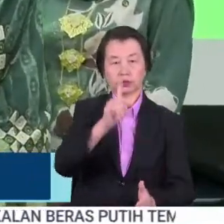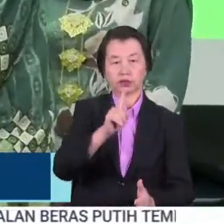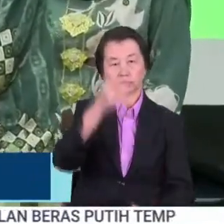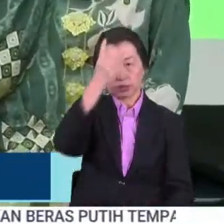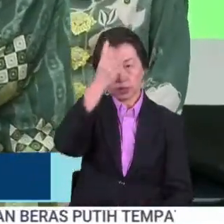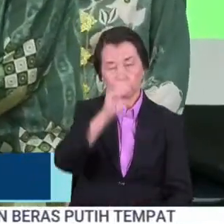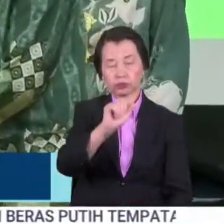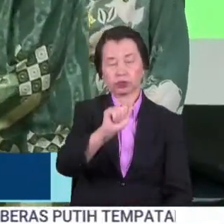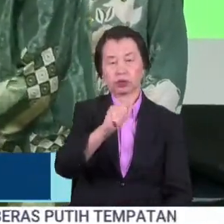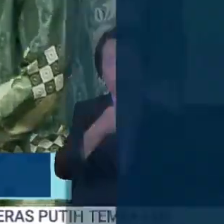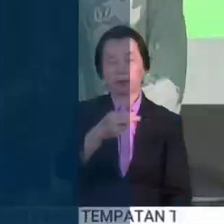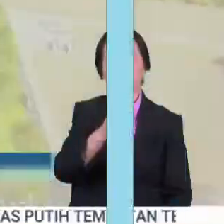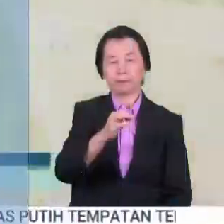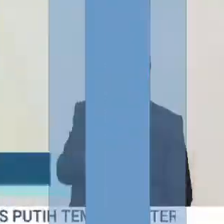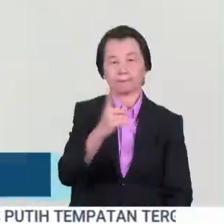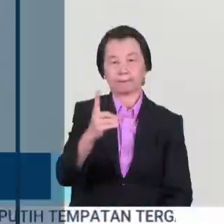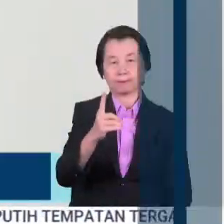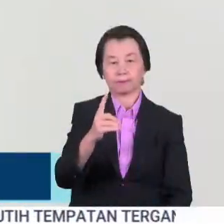Ahmad Maslan.